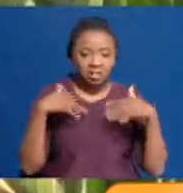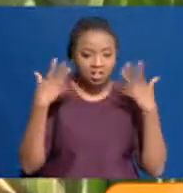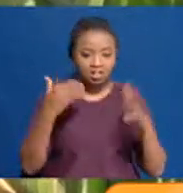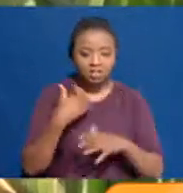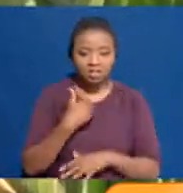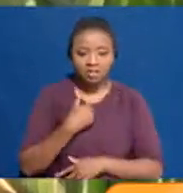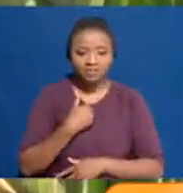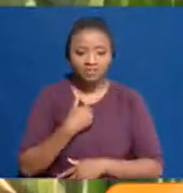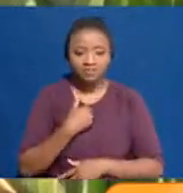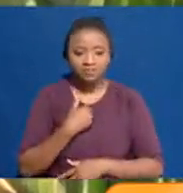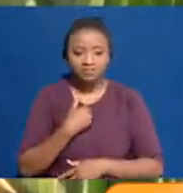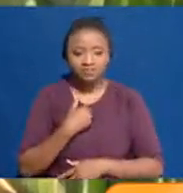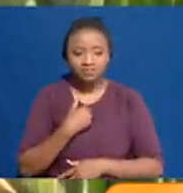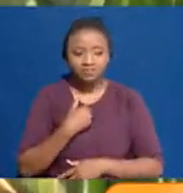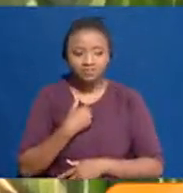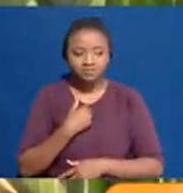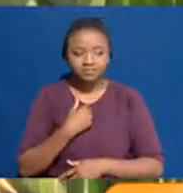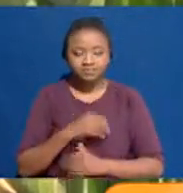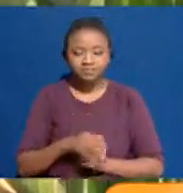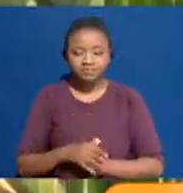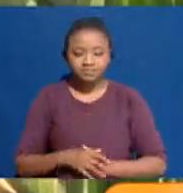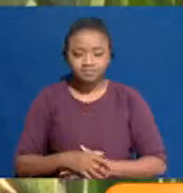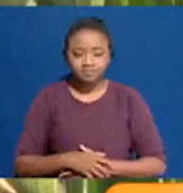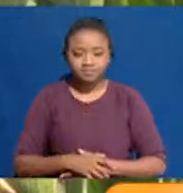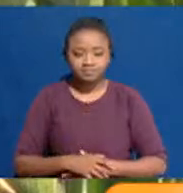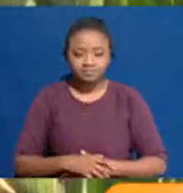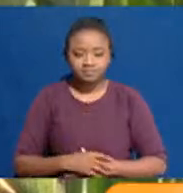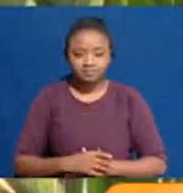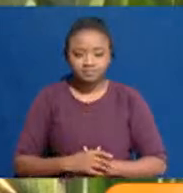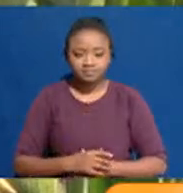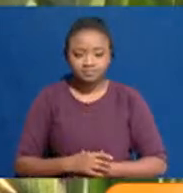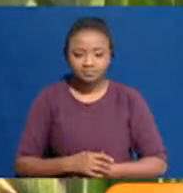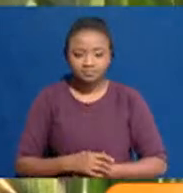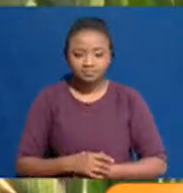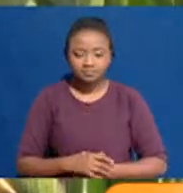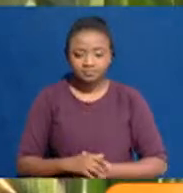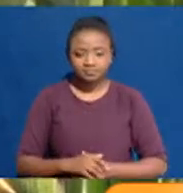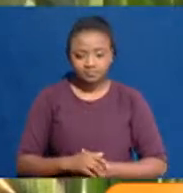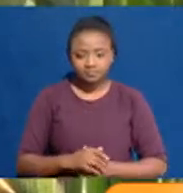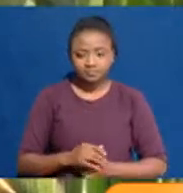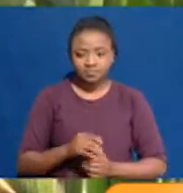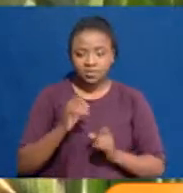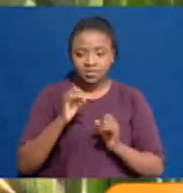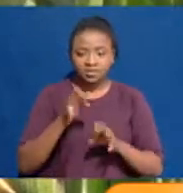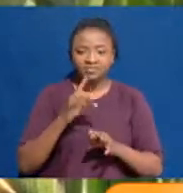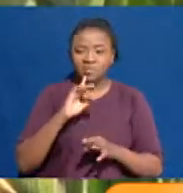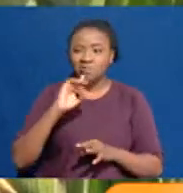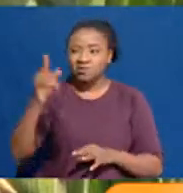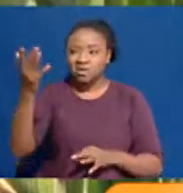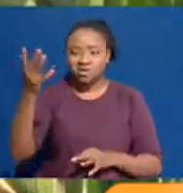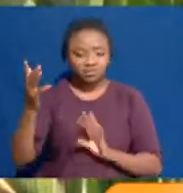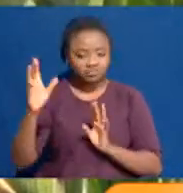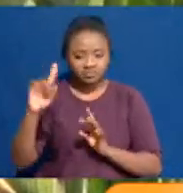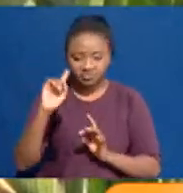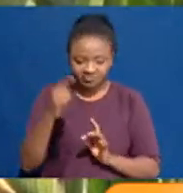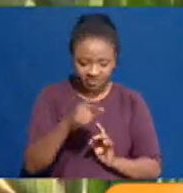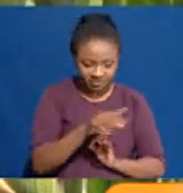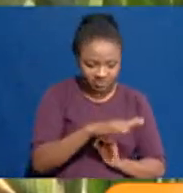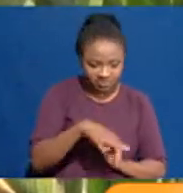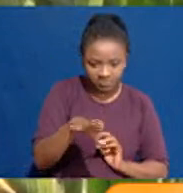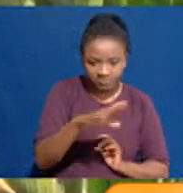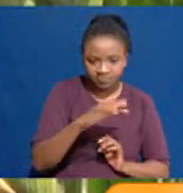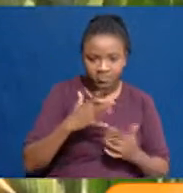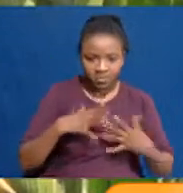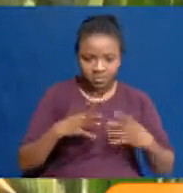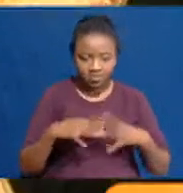outside maize, I think it would really show the goodwill that the government has for agriculture